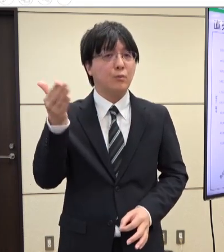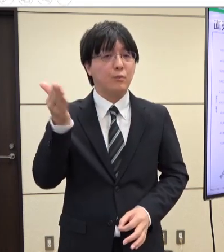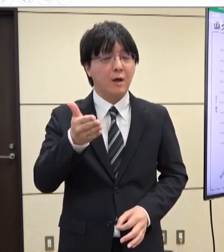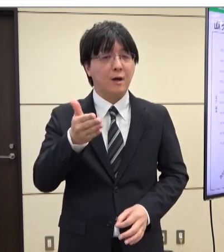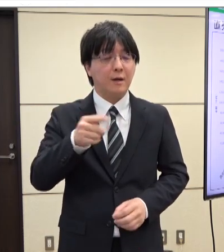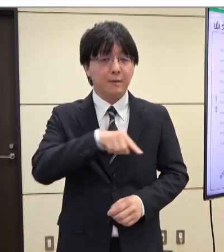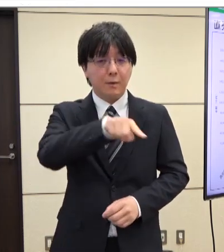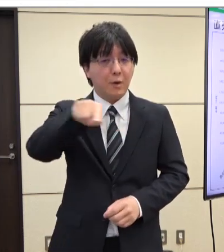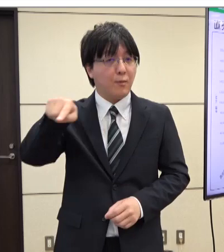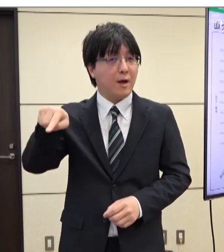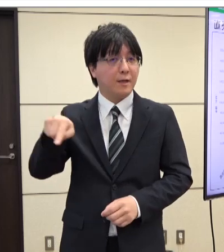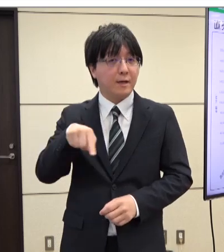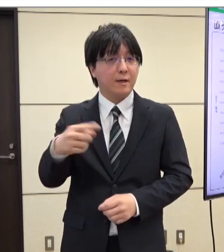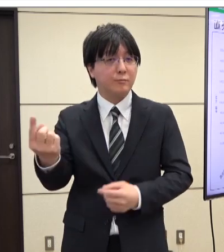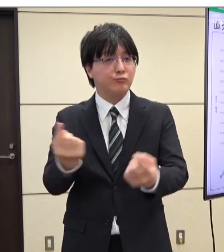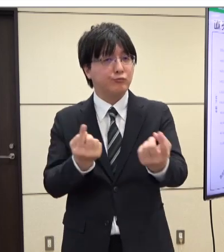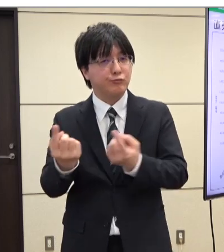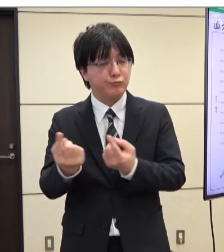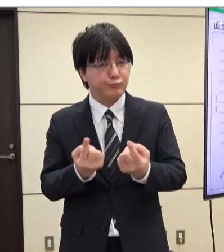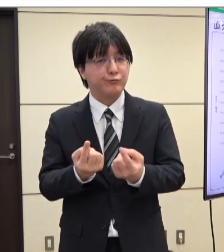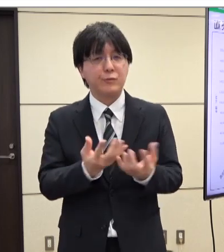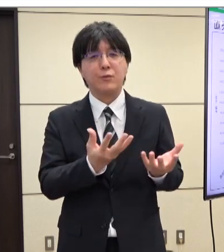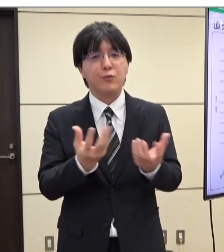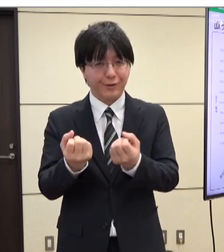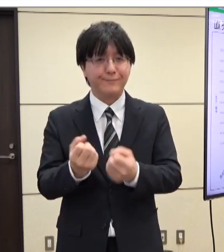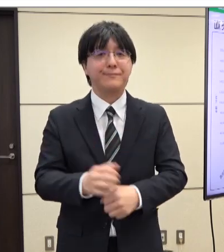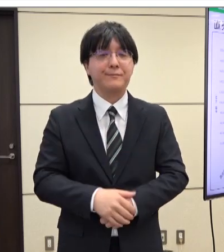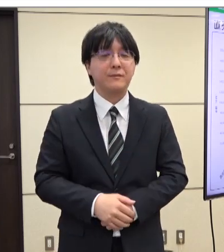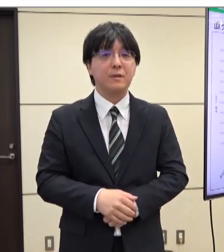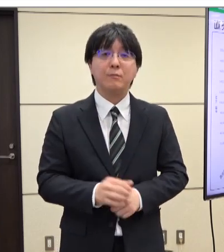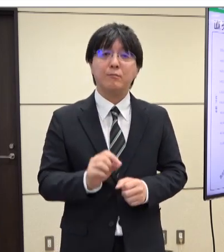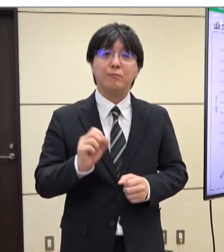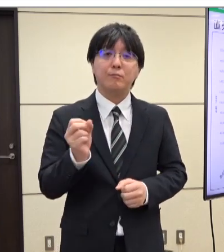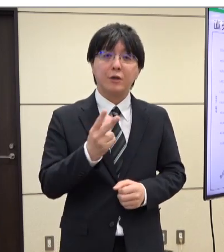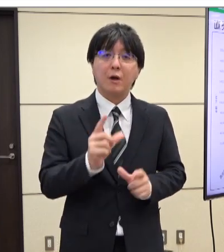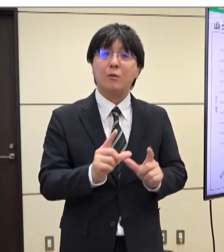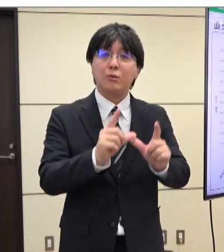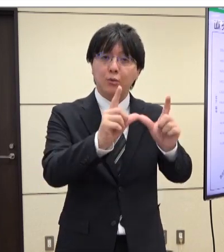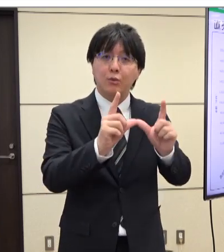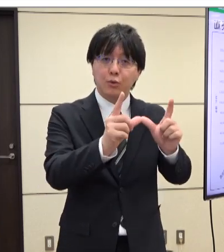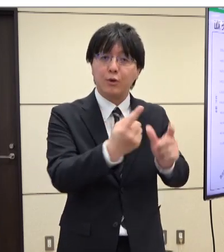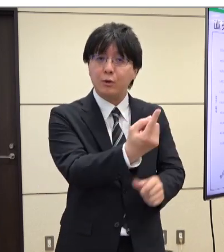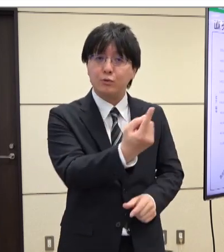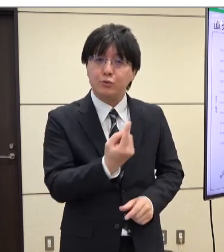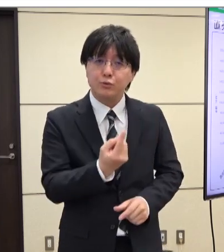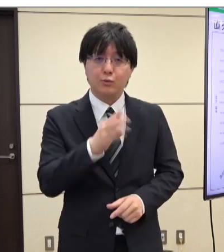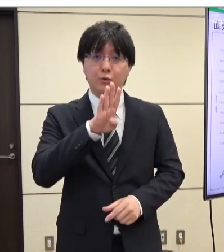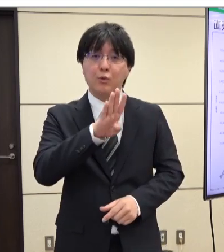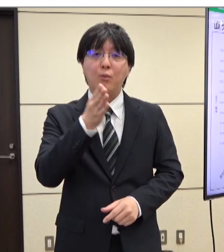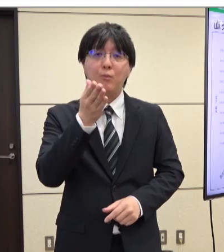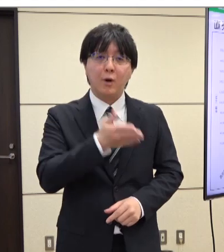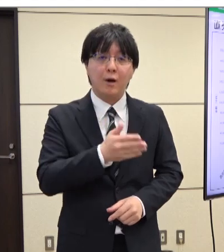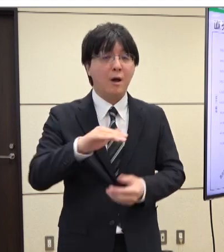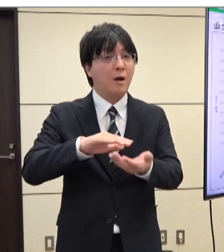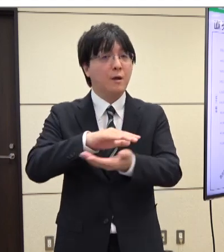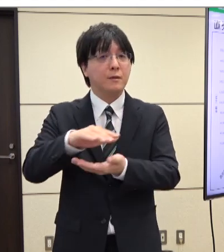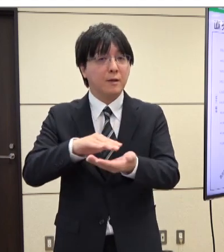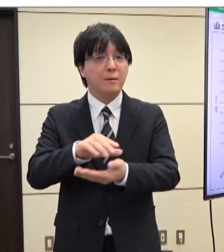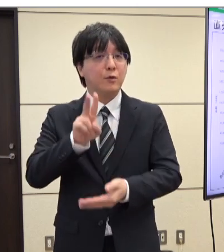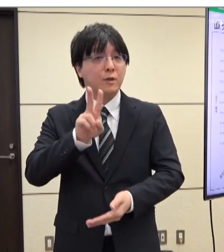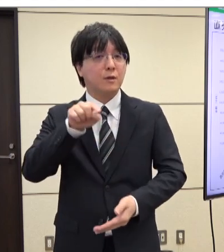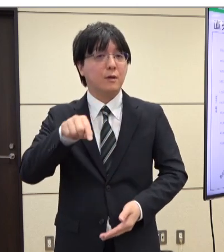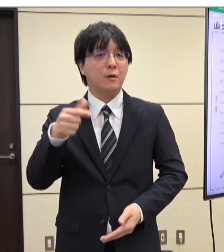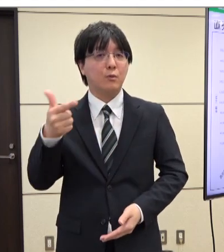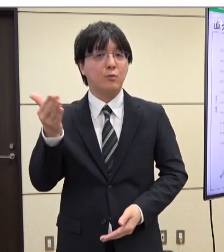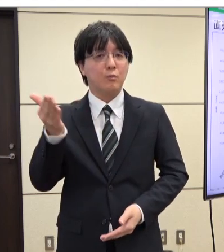近県で来られている方が多いわけですけども、一方で東京都からも 4%、それから埼玉県からも 2.6% です